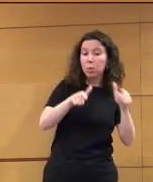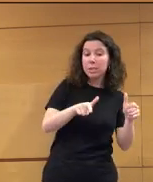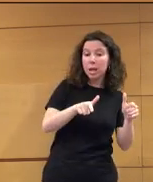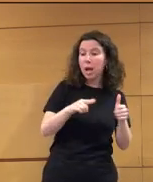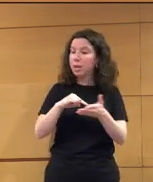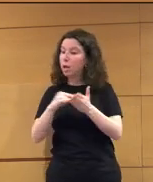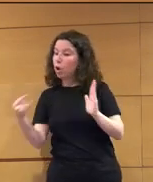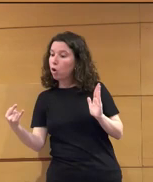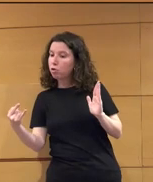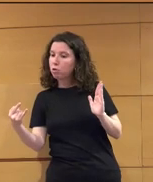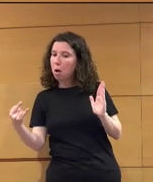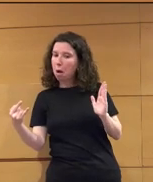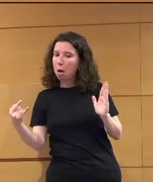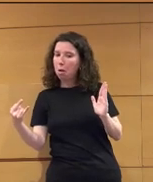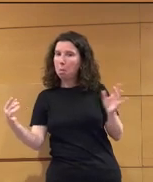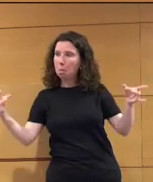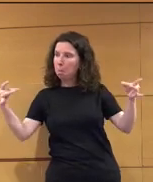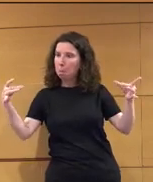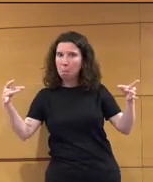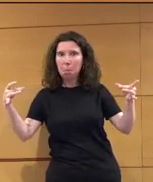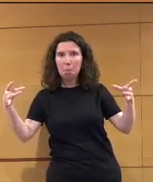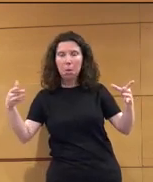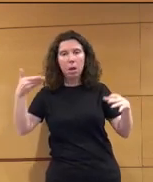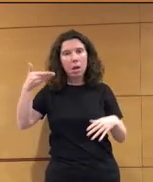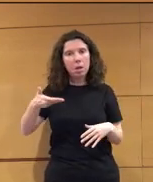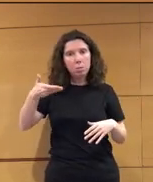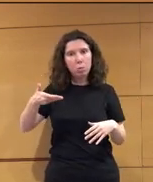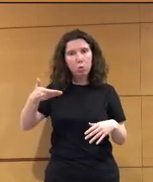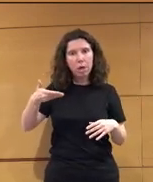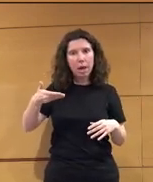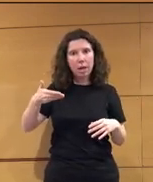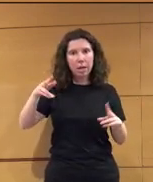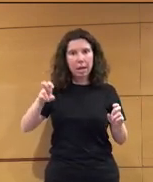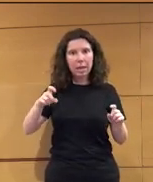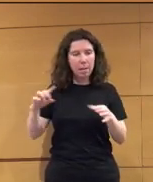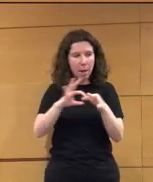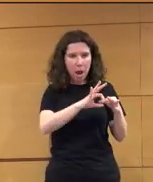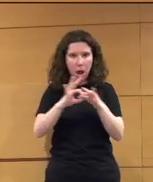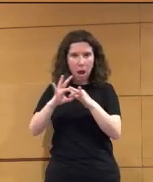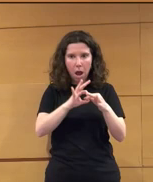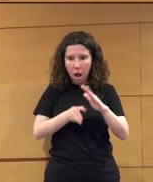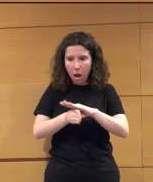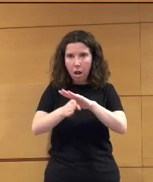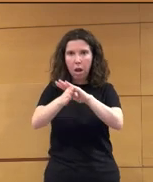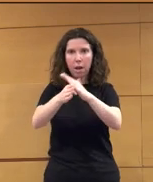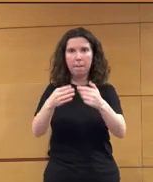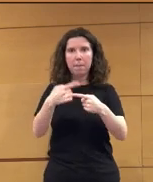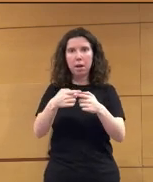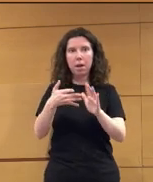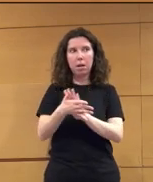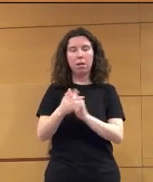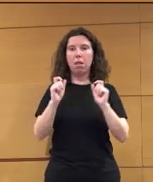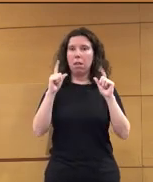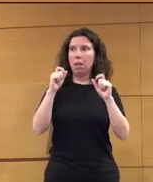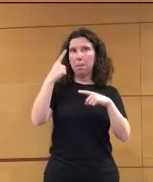tecnologia, no?, entre les necessitats de... I és molt important mantenir aquests ponts, perquè descobreixes, t'obren